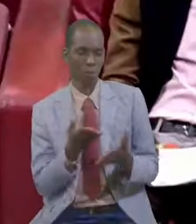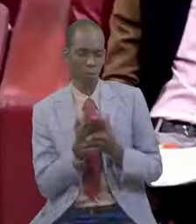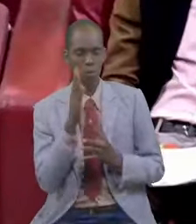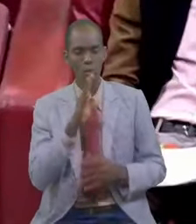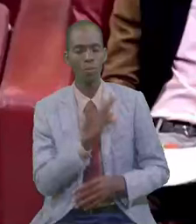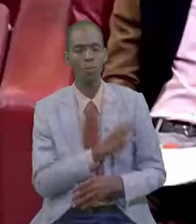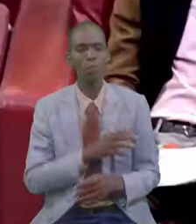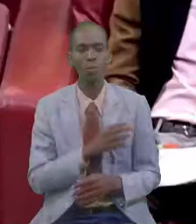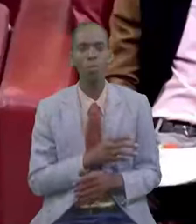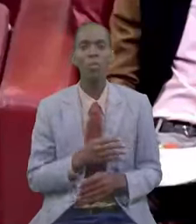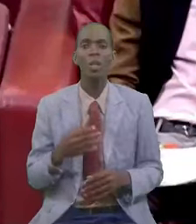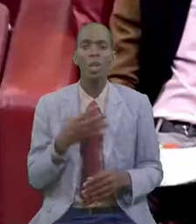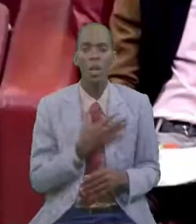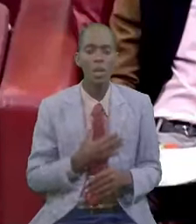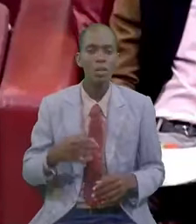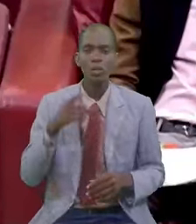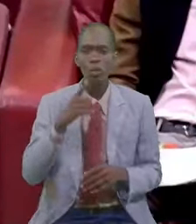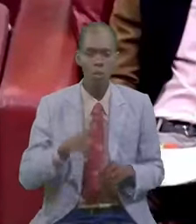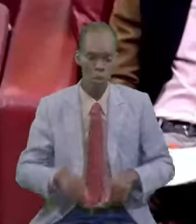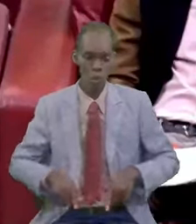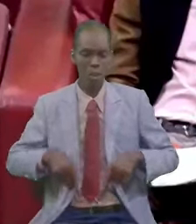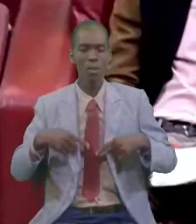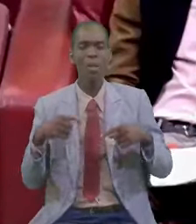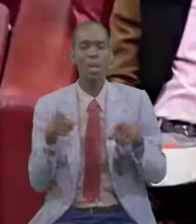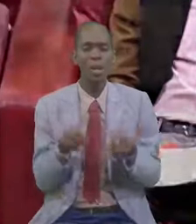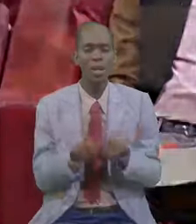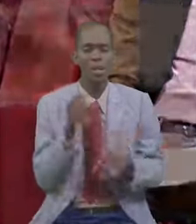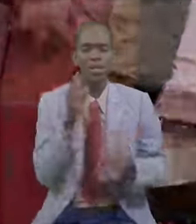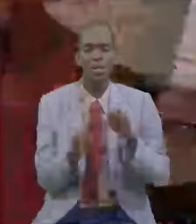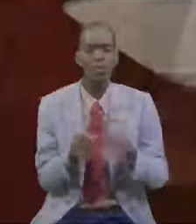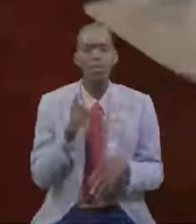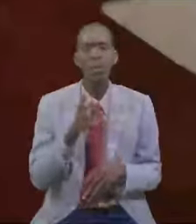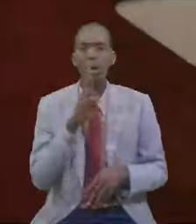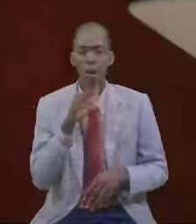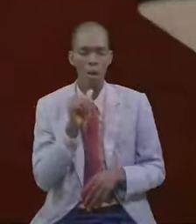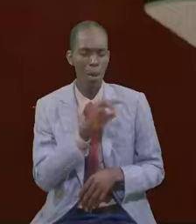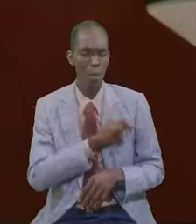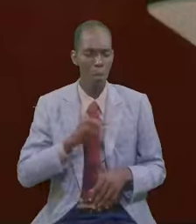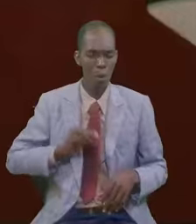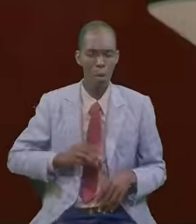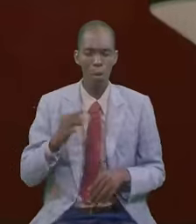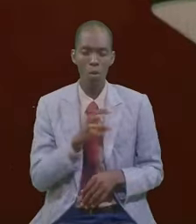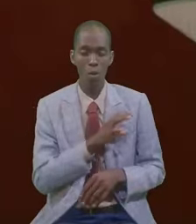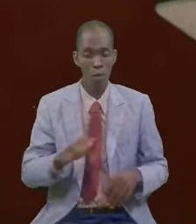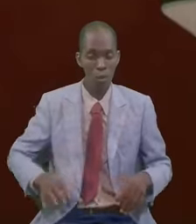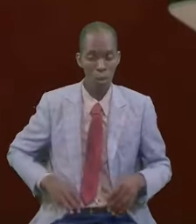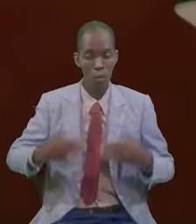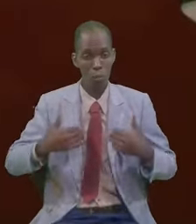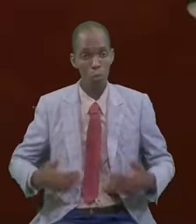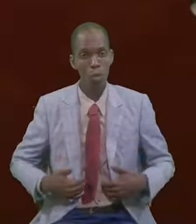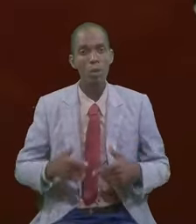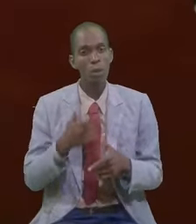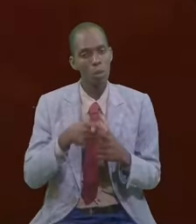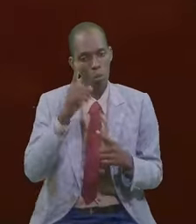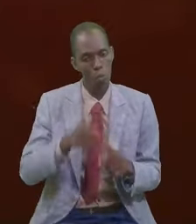avez le fruit de l'esprit? Est-ce que vous vivez comme étant membre du corps de Christ? Ce que Christ doit faire, c'est ce que vous